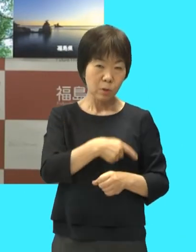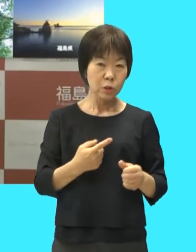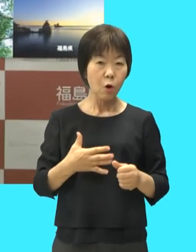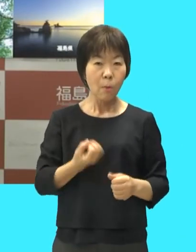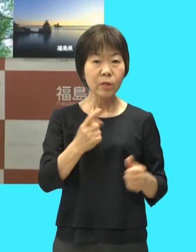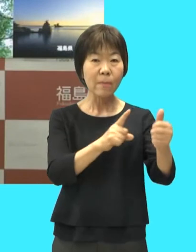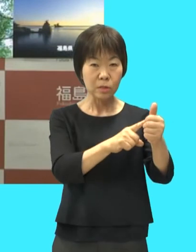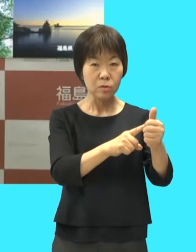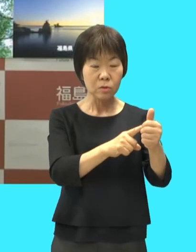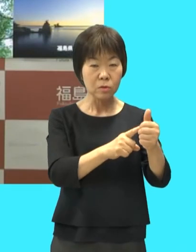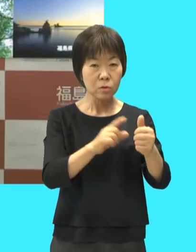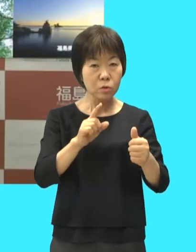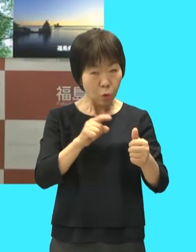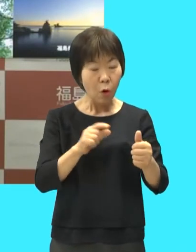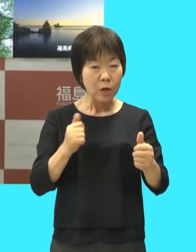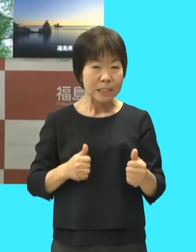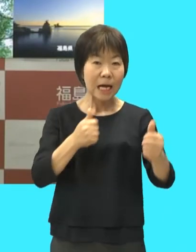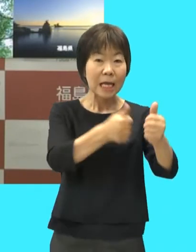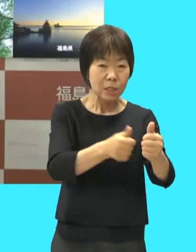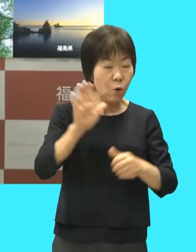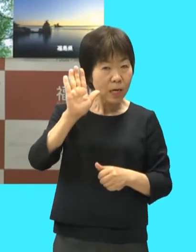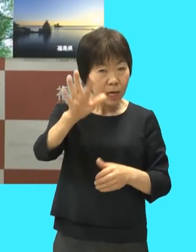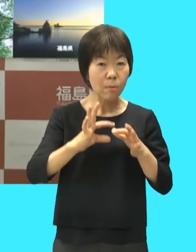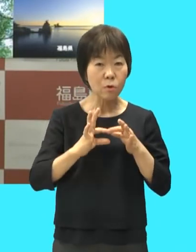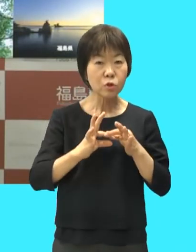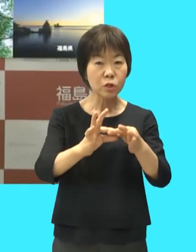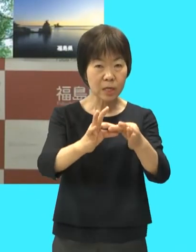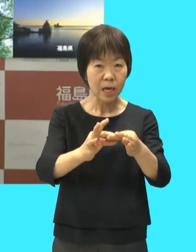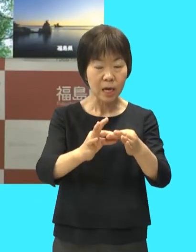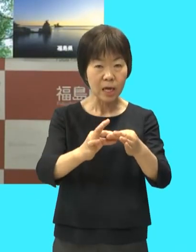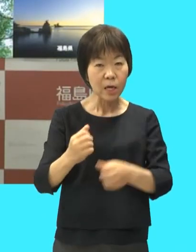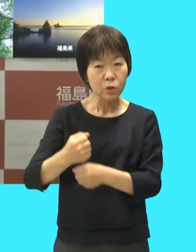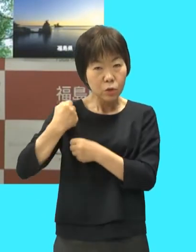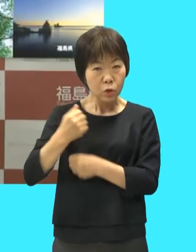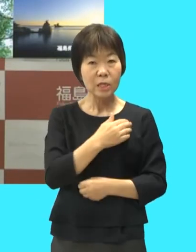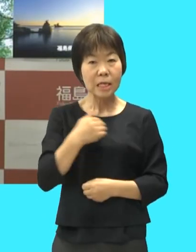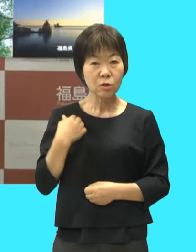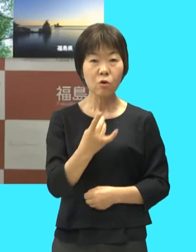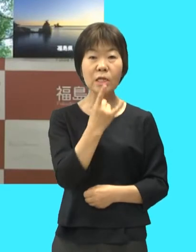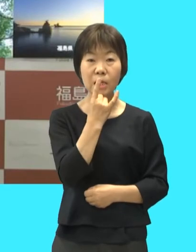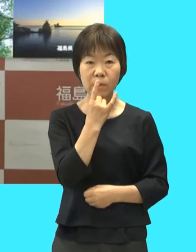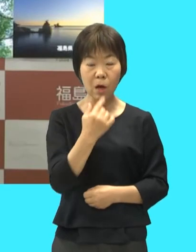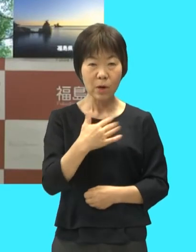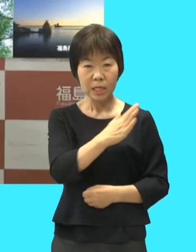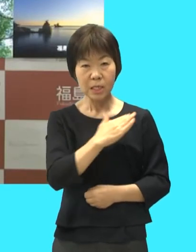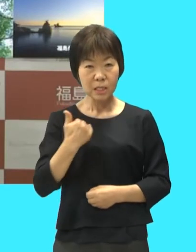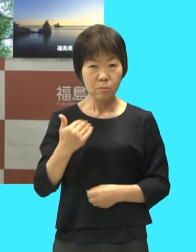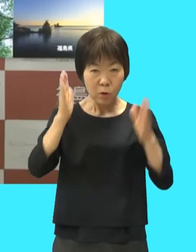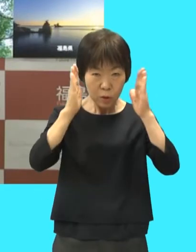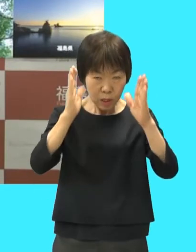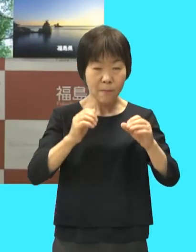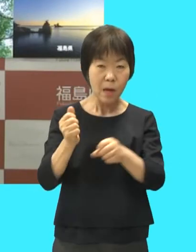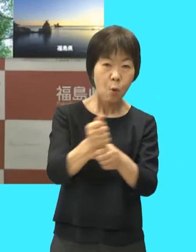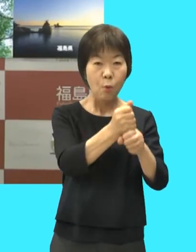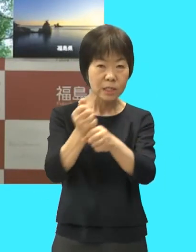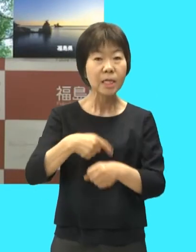チャレンジをこれからも続け、結果を出していただけることを期待していますし、我々も全力で応援していきたいと思います